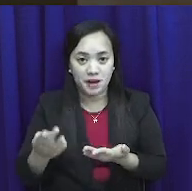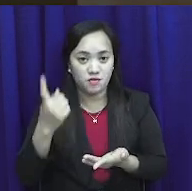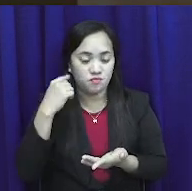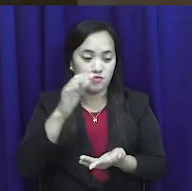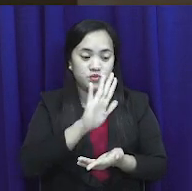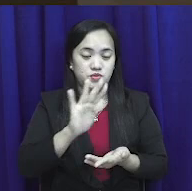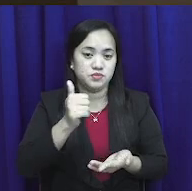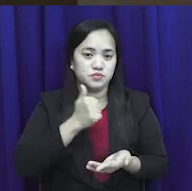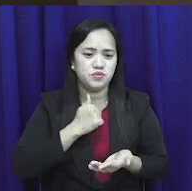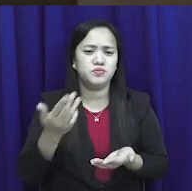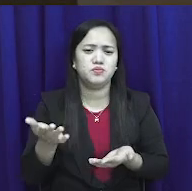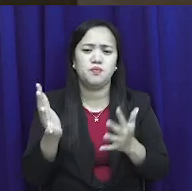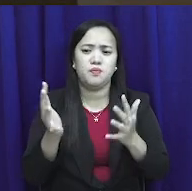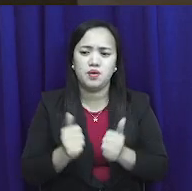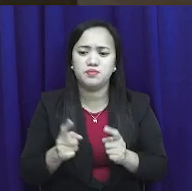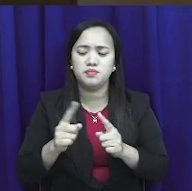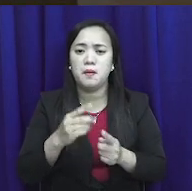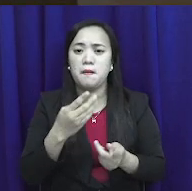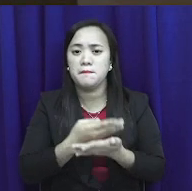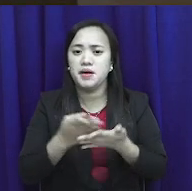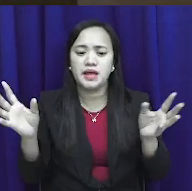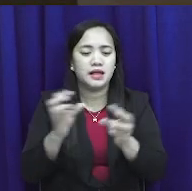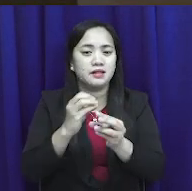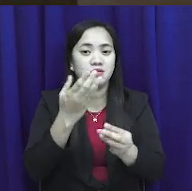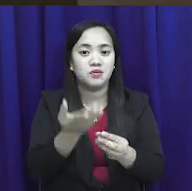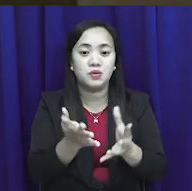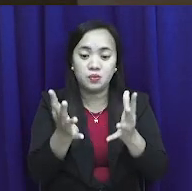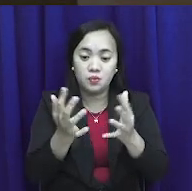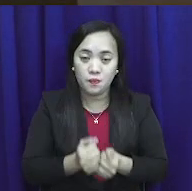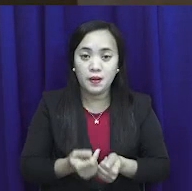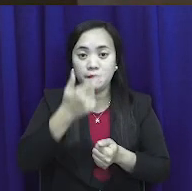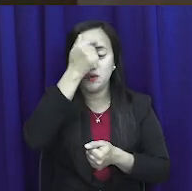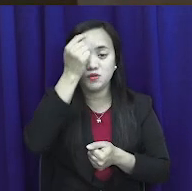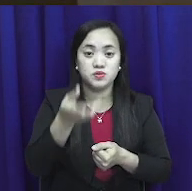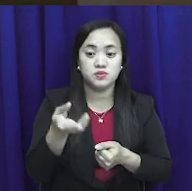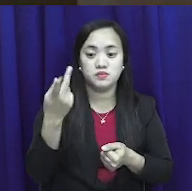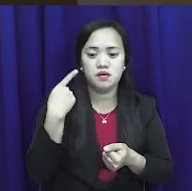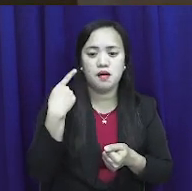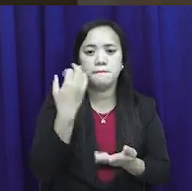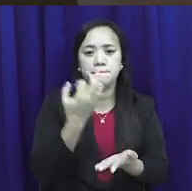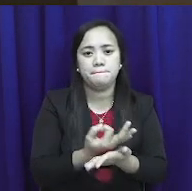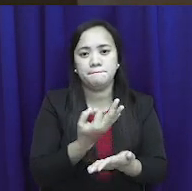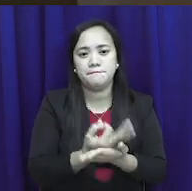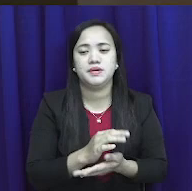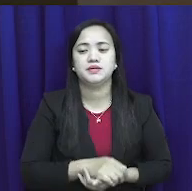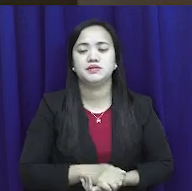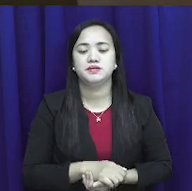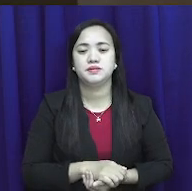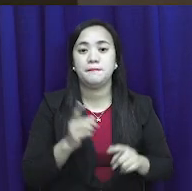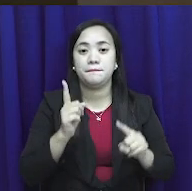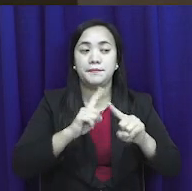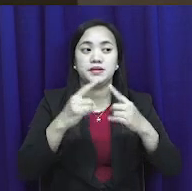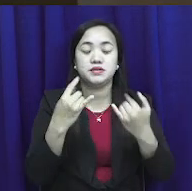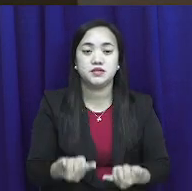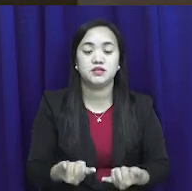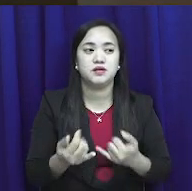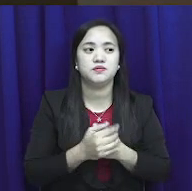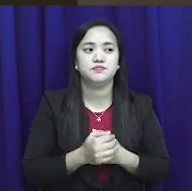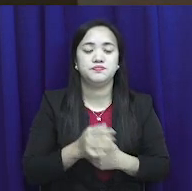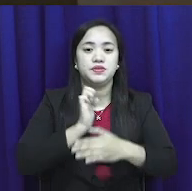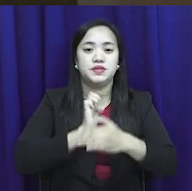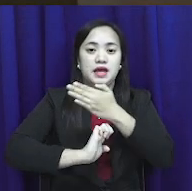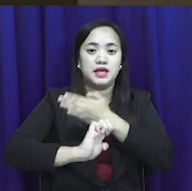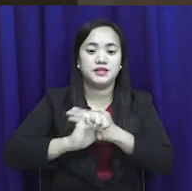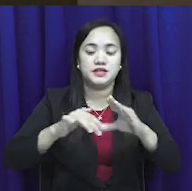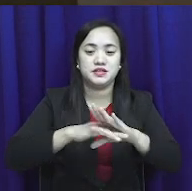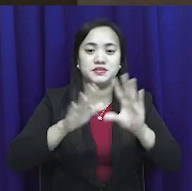you can buy anything you want you have the ano you have the chat you have the ano resources everything like that and then sabi nio pagpasok yung mag-asawa